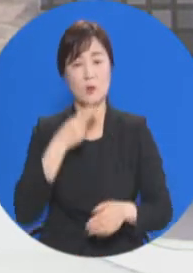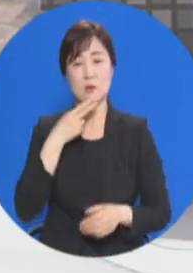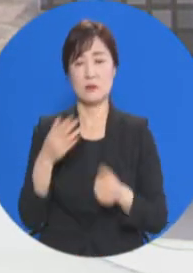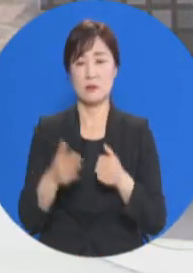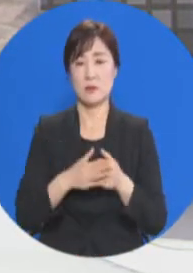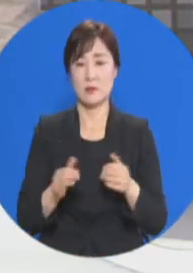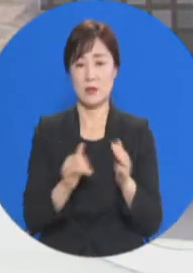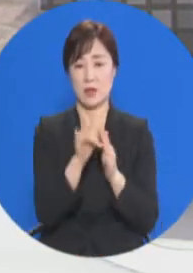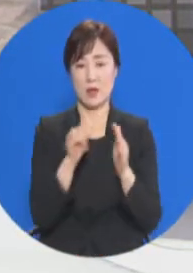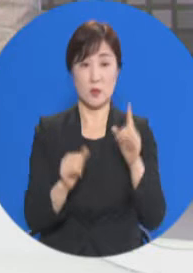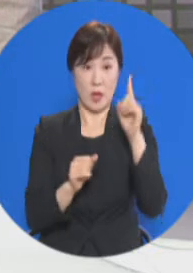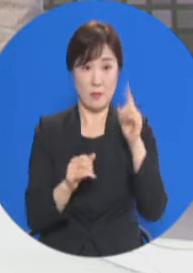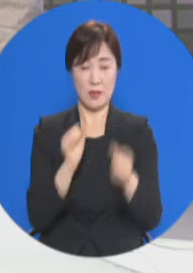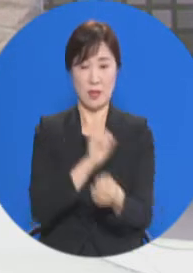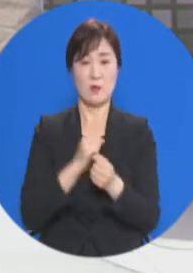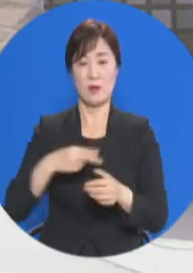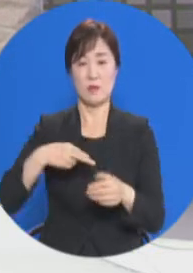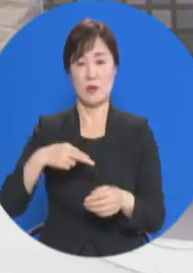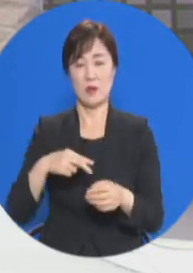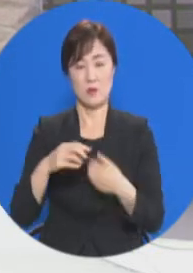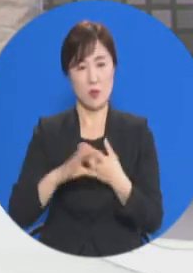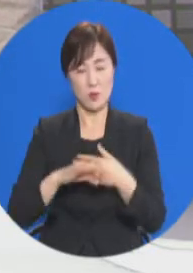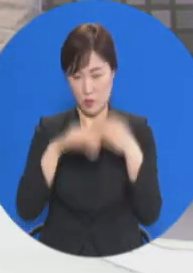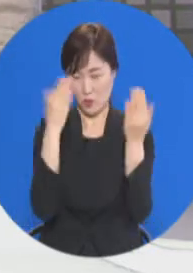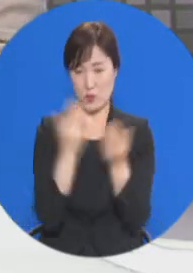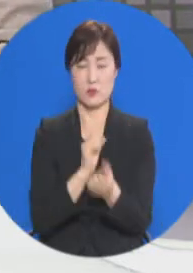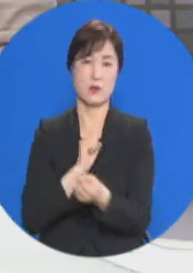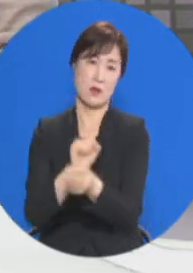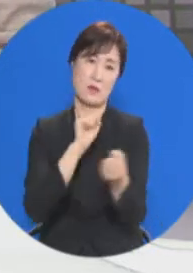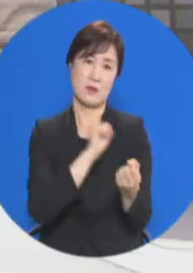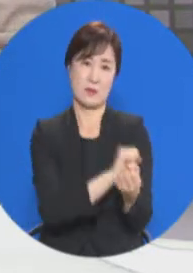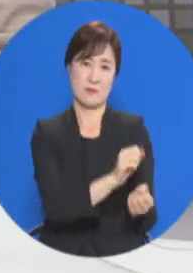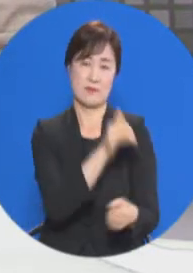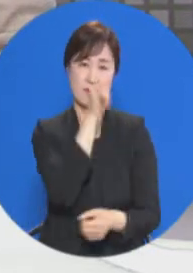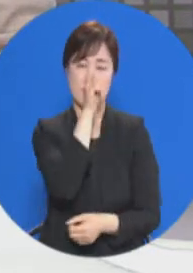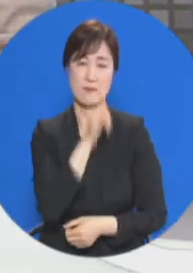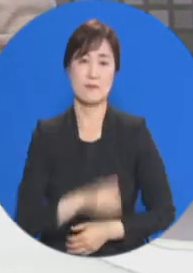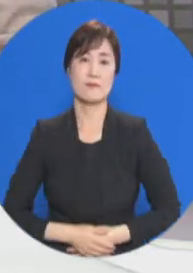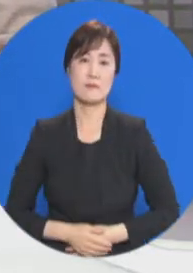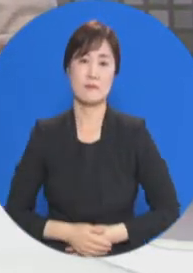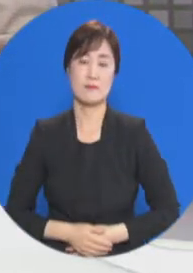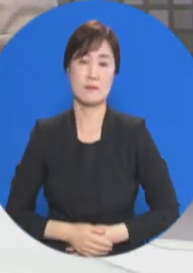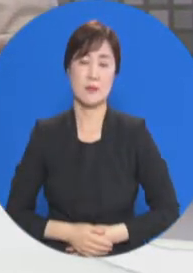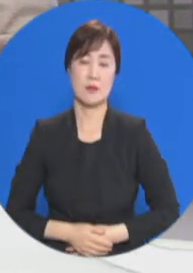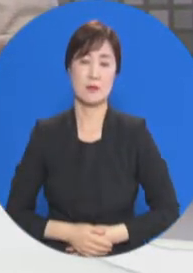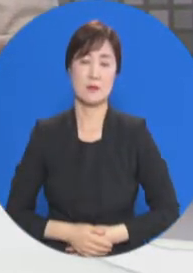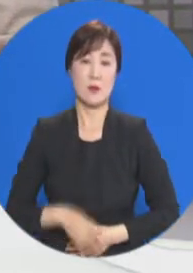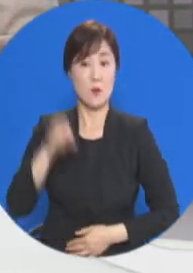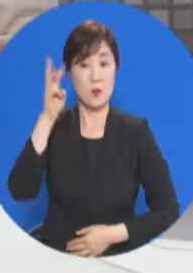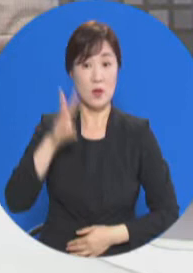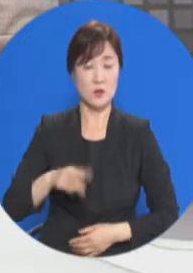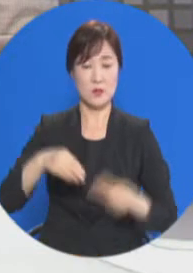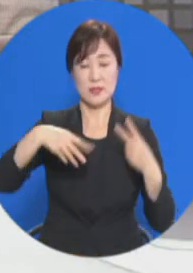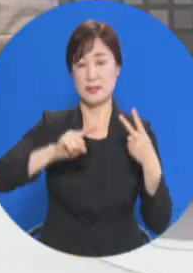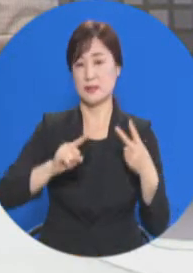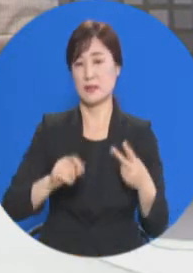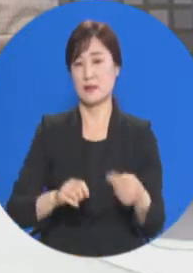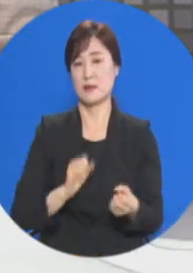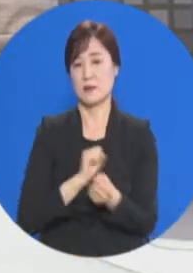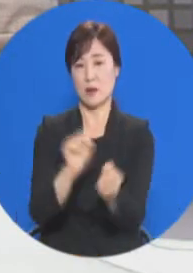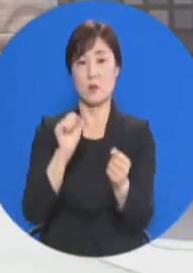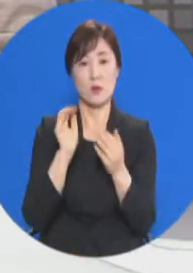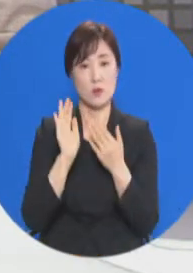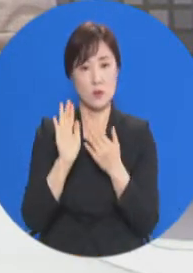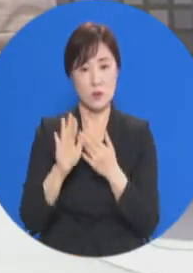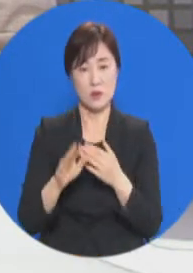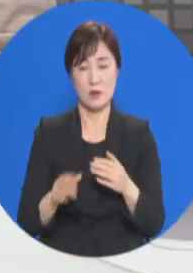한 명이 감염되면 여지없이 모든 가족들에게 전파되고 마는 겁니다. 네, 인근 광주 지역 2차 유행 이후 확진자